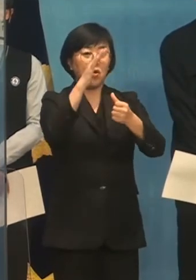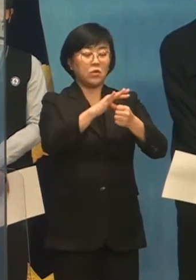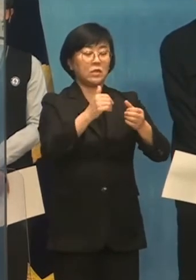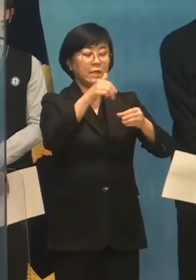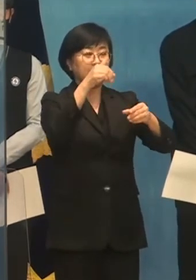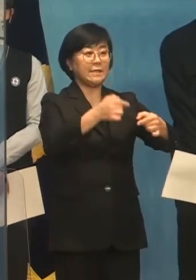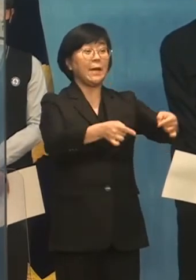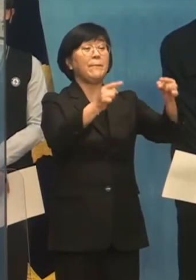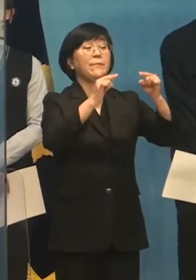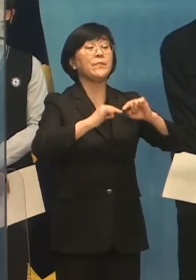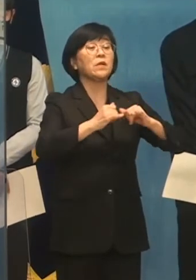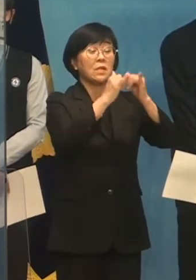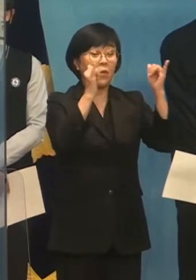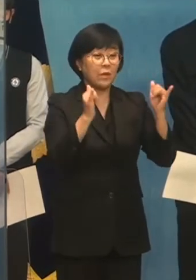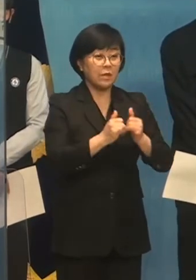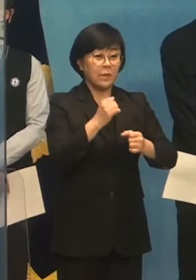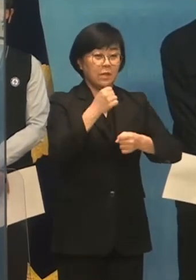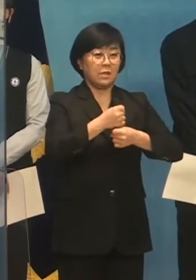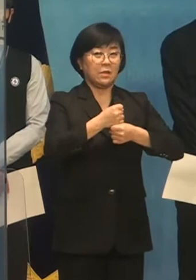청정사회를 만들어주십시오.